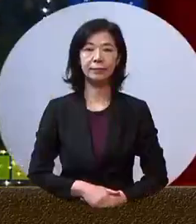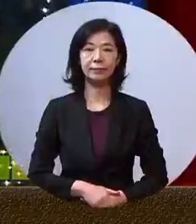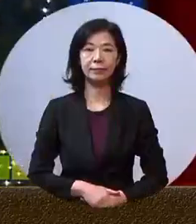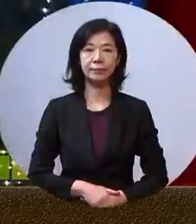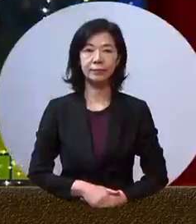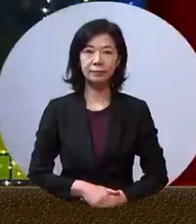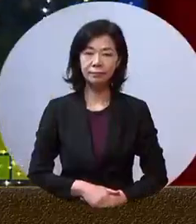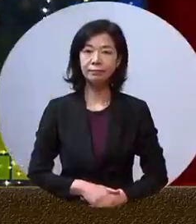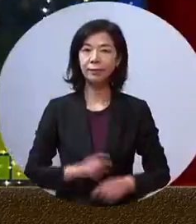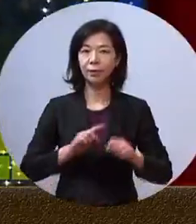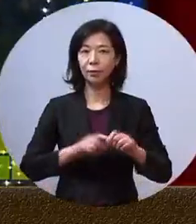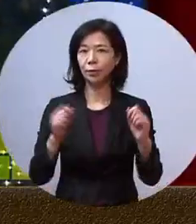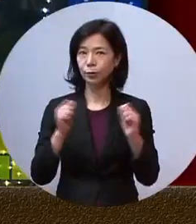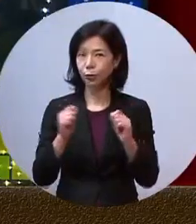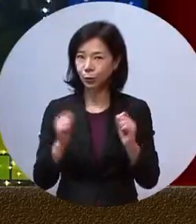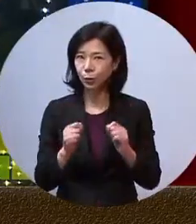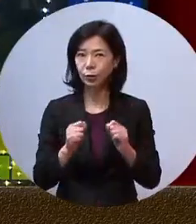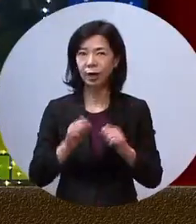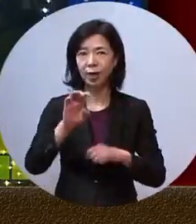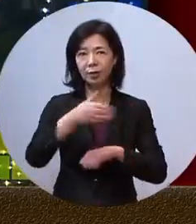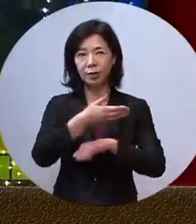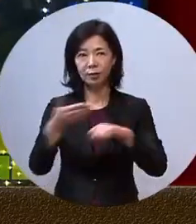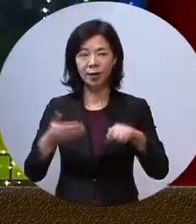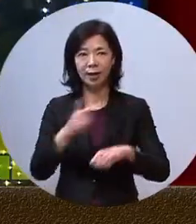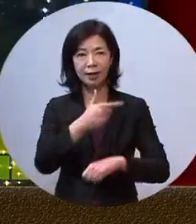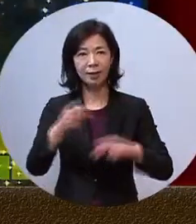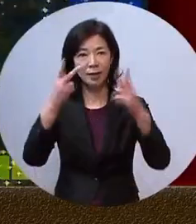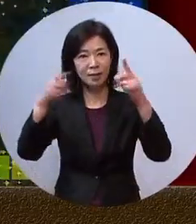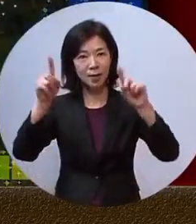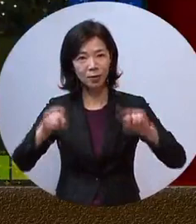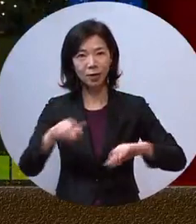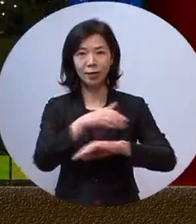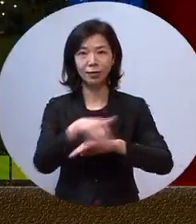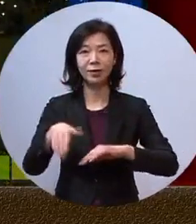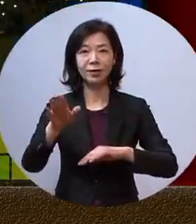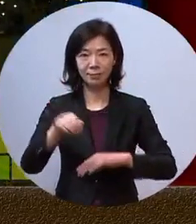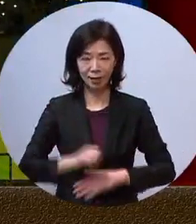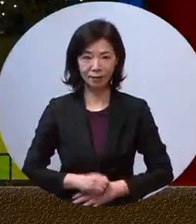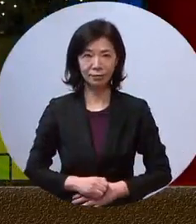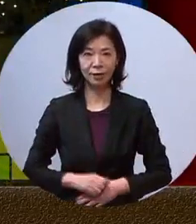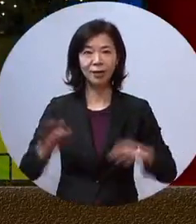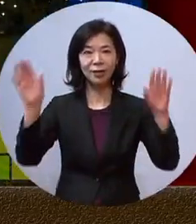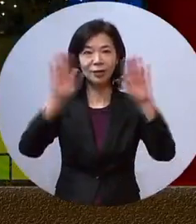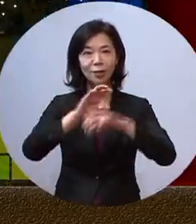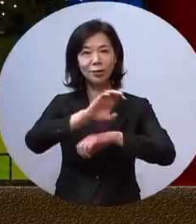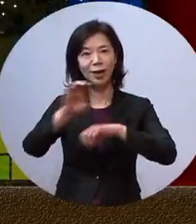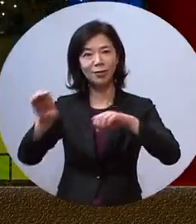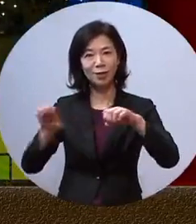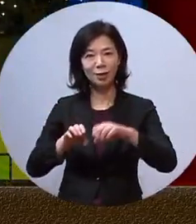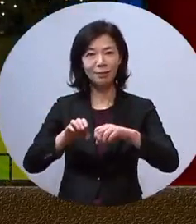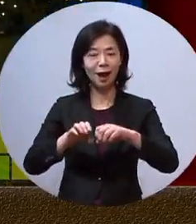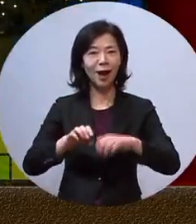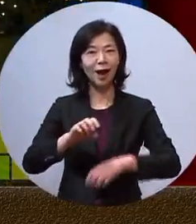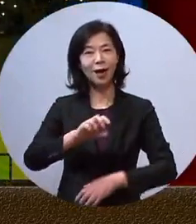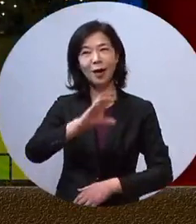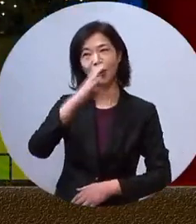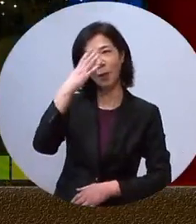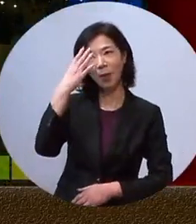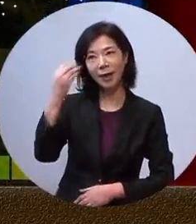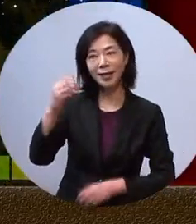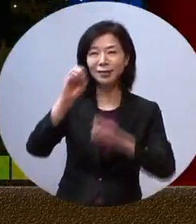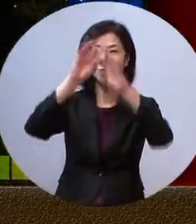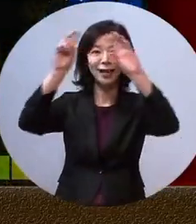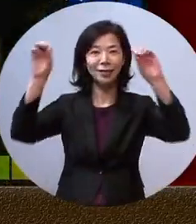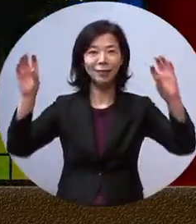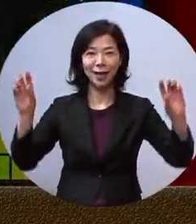この冬も江ノ島ではいろいろなイベントが催されます。夜の江ノ島をロマンティックに彩るイルミネーション、